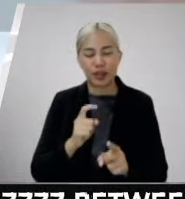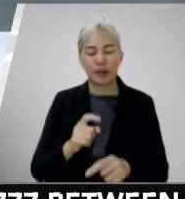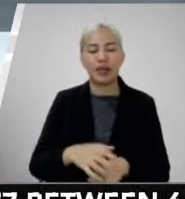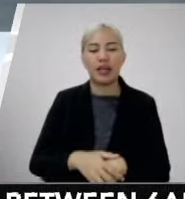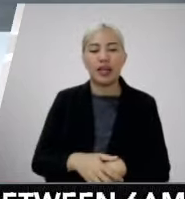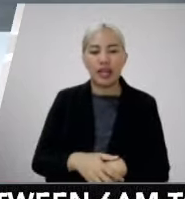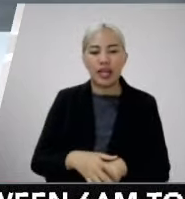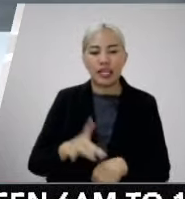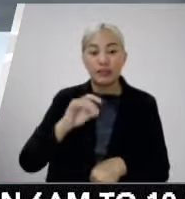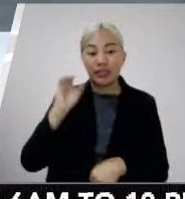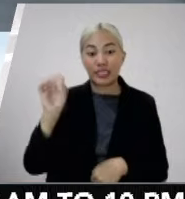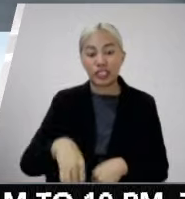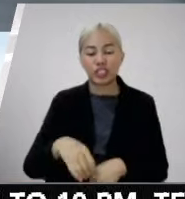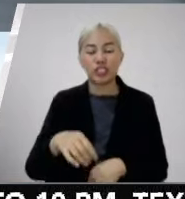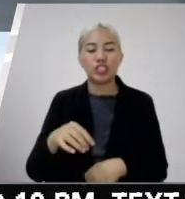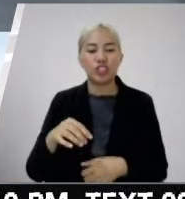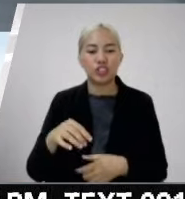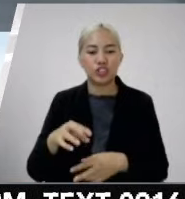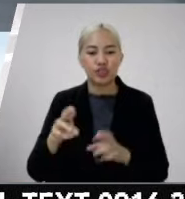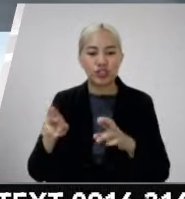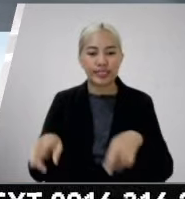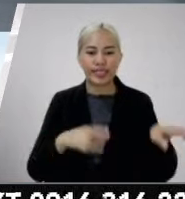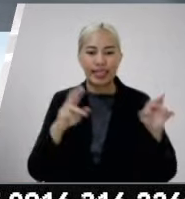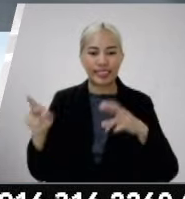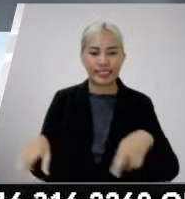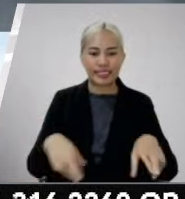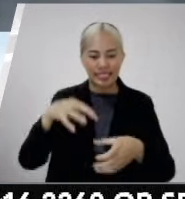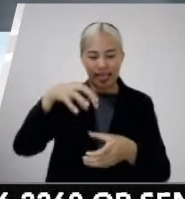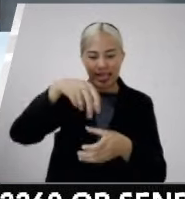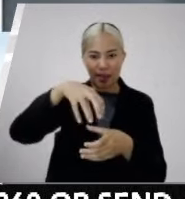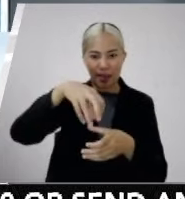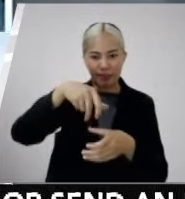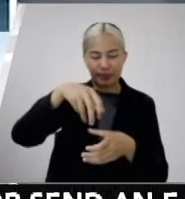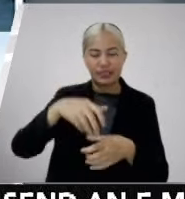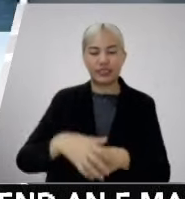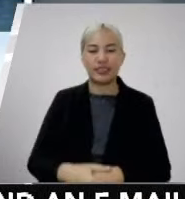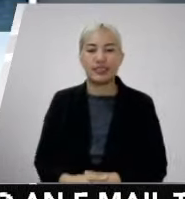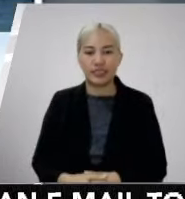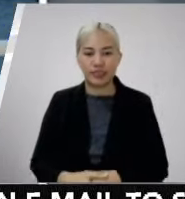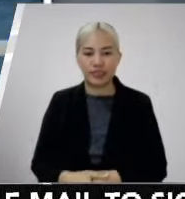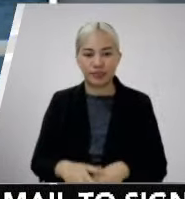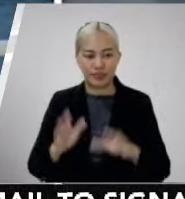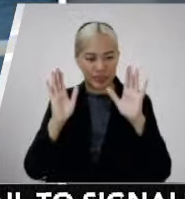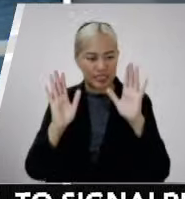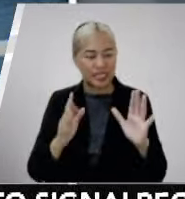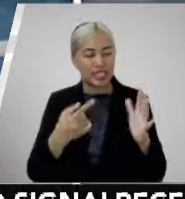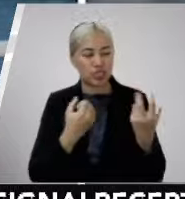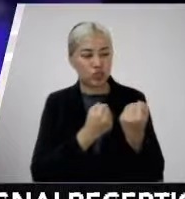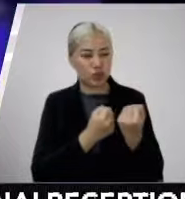plastic containers. Humanga naman ng netizen sa pagsuporta ni Lisa sa sustainable fashion.